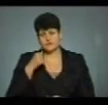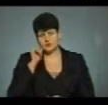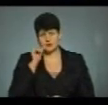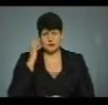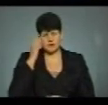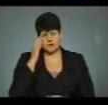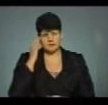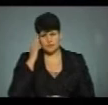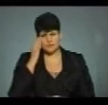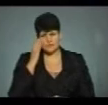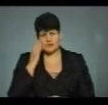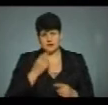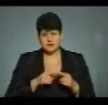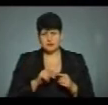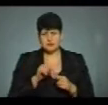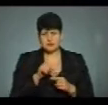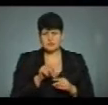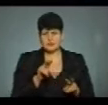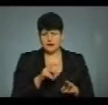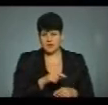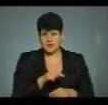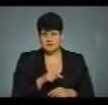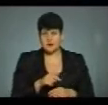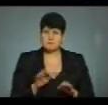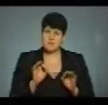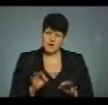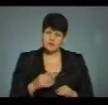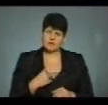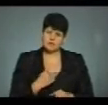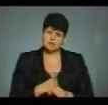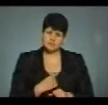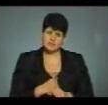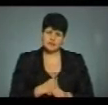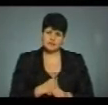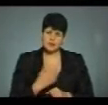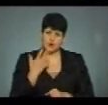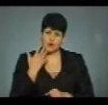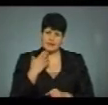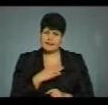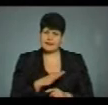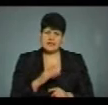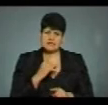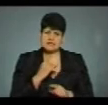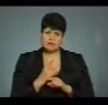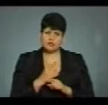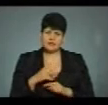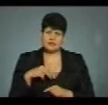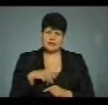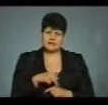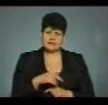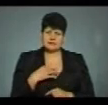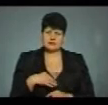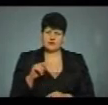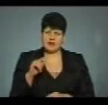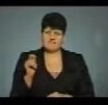міркувала з того приводу, чи правильно я поступила, коли не заборонила синові йти на війну.